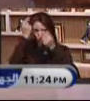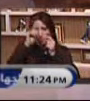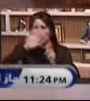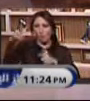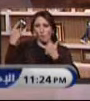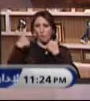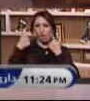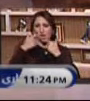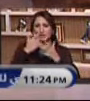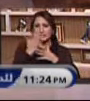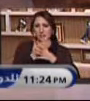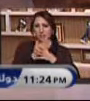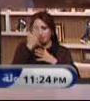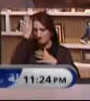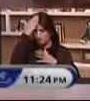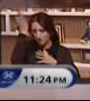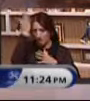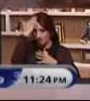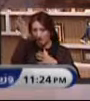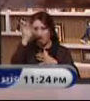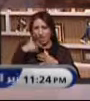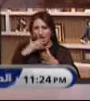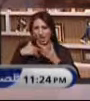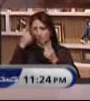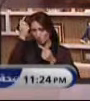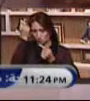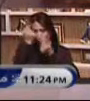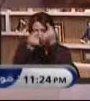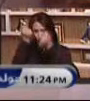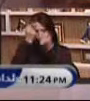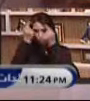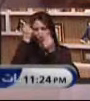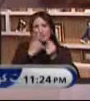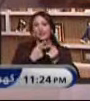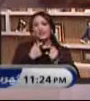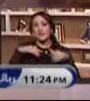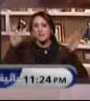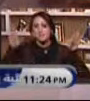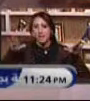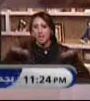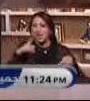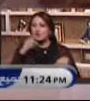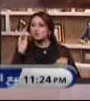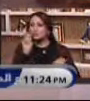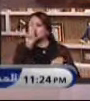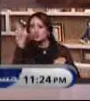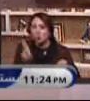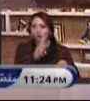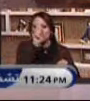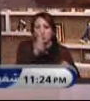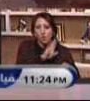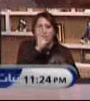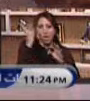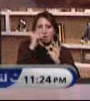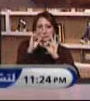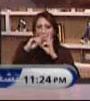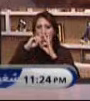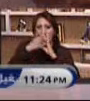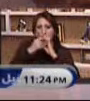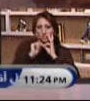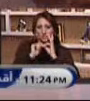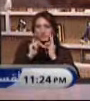الناس والناس يستقذرونني، وأريد يعني قطيع من من من غنم أو غيره أرتزق منه. قال